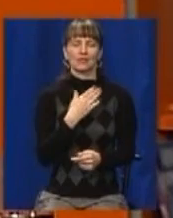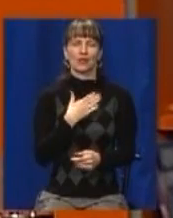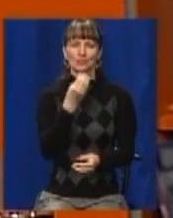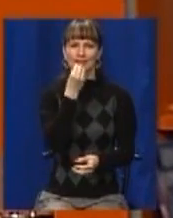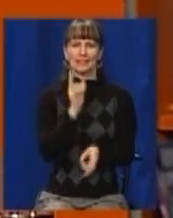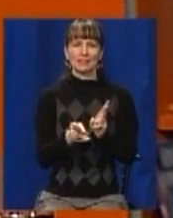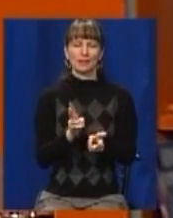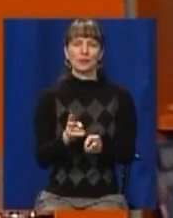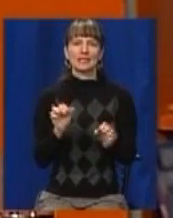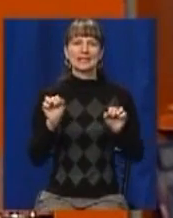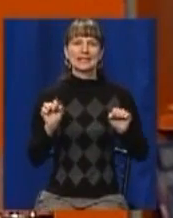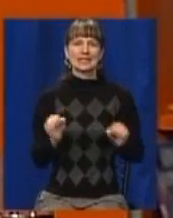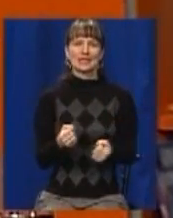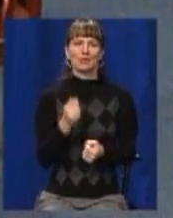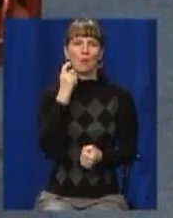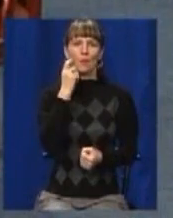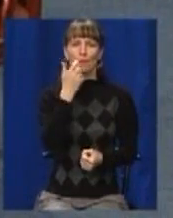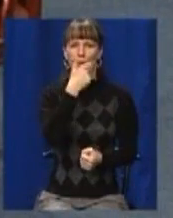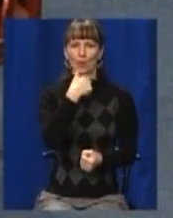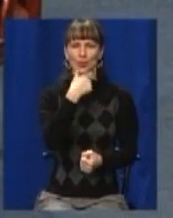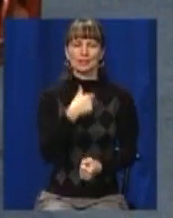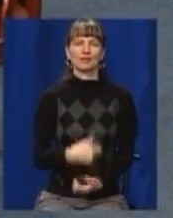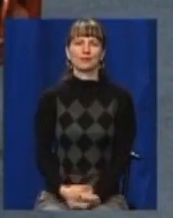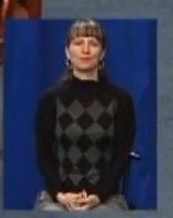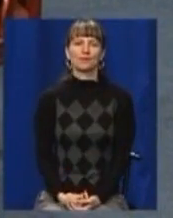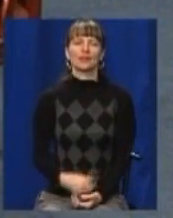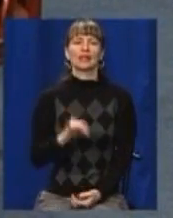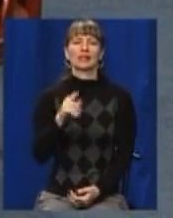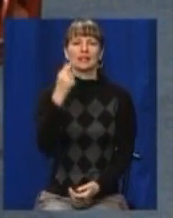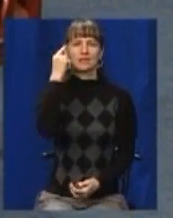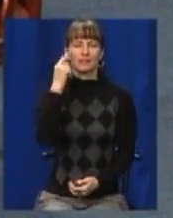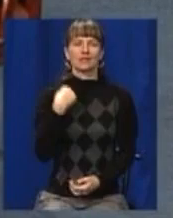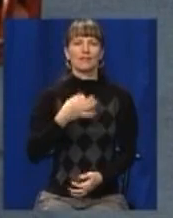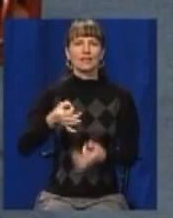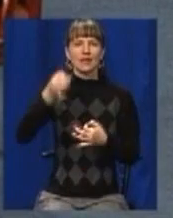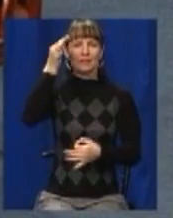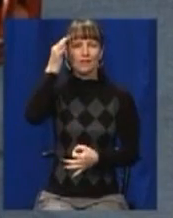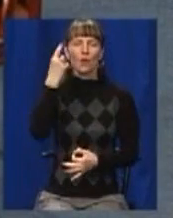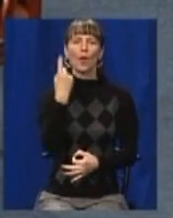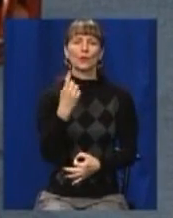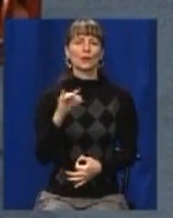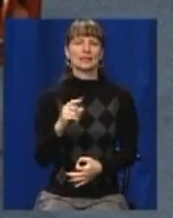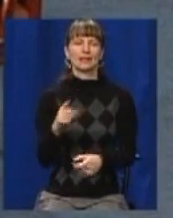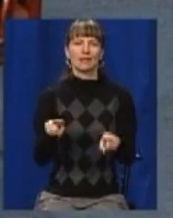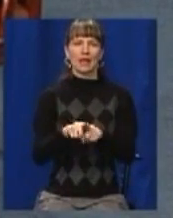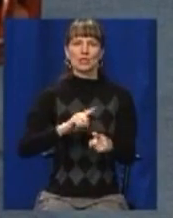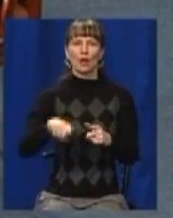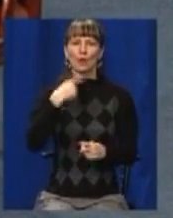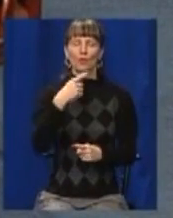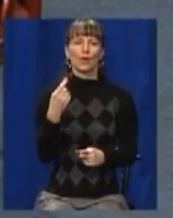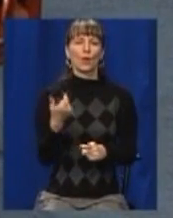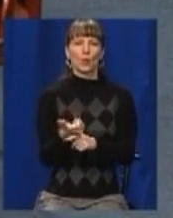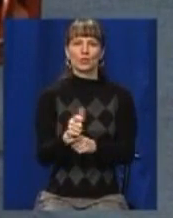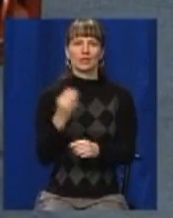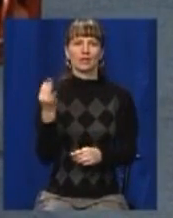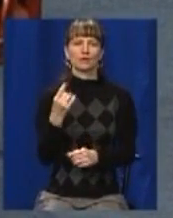Зимоморозова. Зимоморозова, да, насправді, за кружечкою зимоморозова. Ну, і ти знаєш, що ти я згадав, до речі, одну з таких скоромовок, дуже цікавих, тому що ми